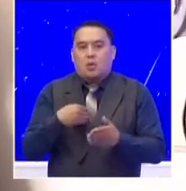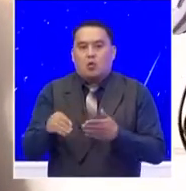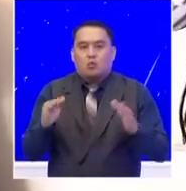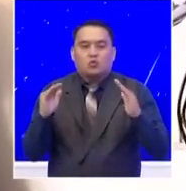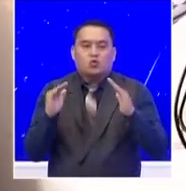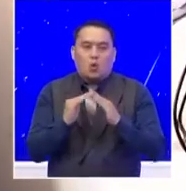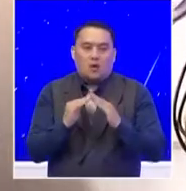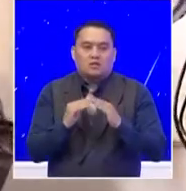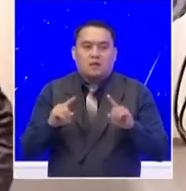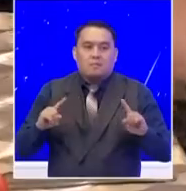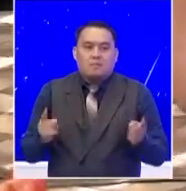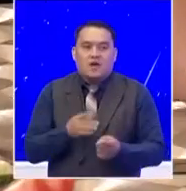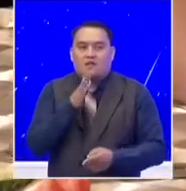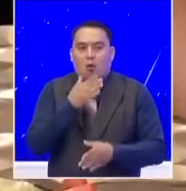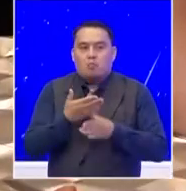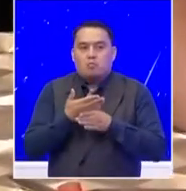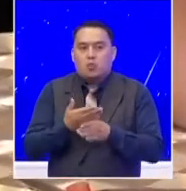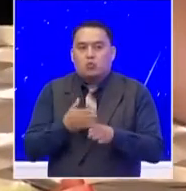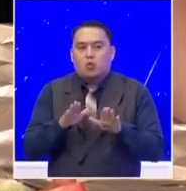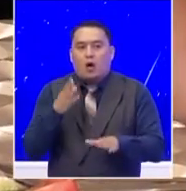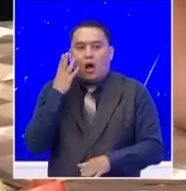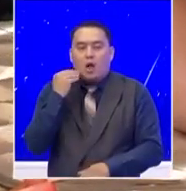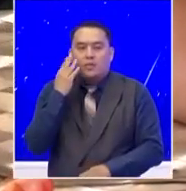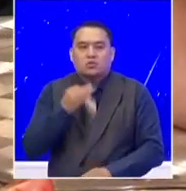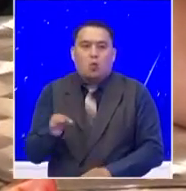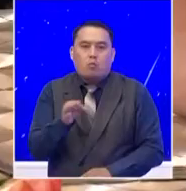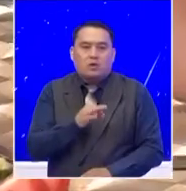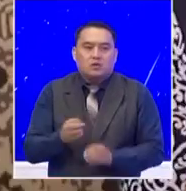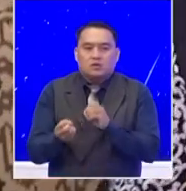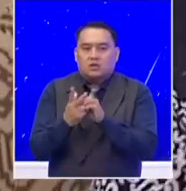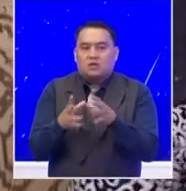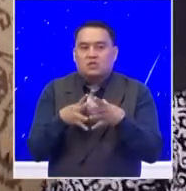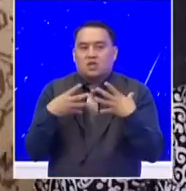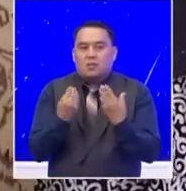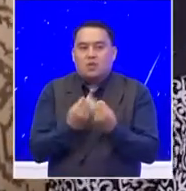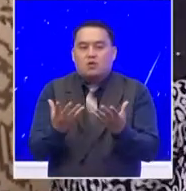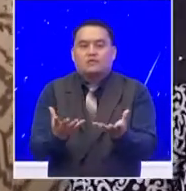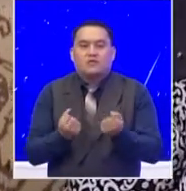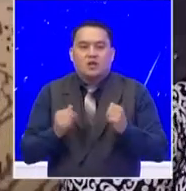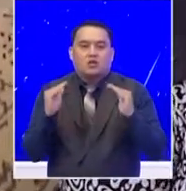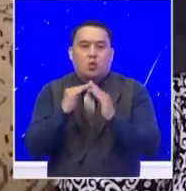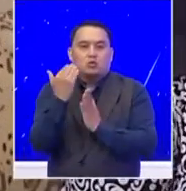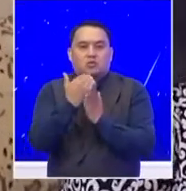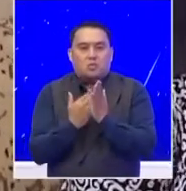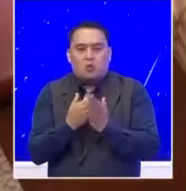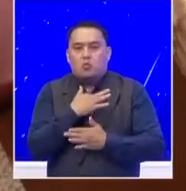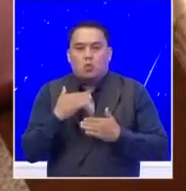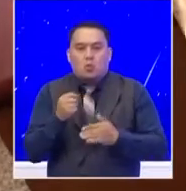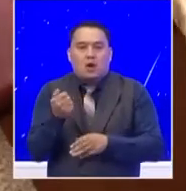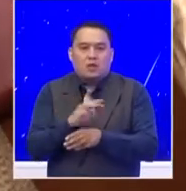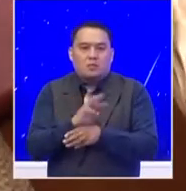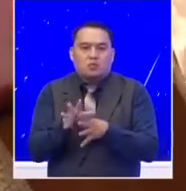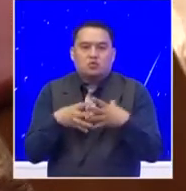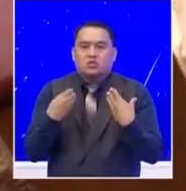жилья». За короткий срок с его помощью только в Алматинской области 13 семей обрели жилье. В списке многодетные